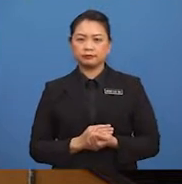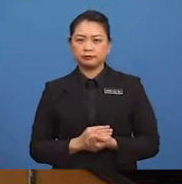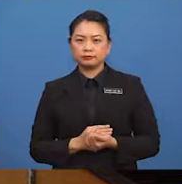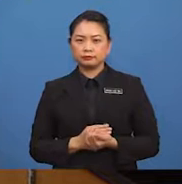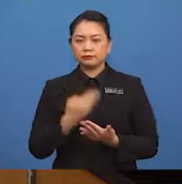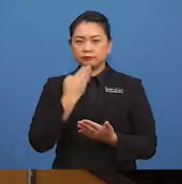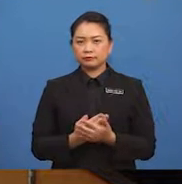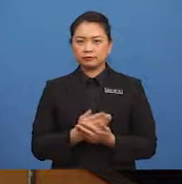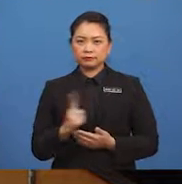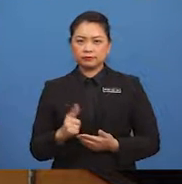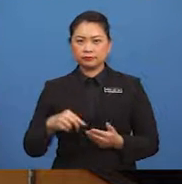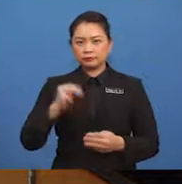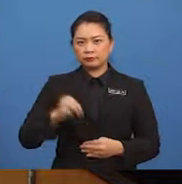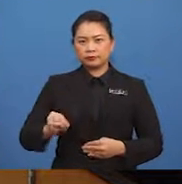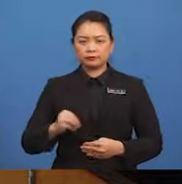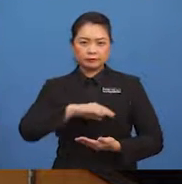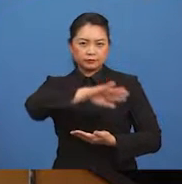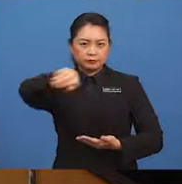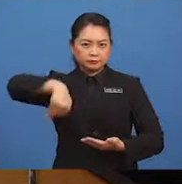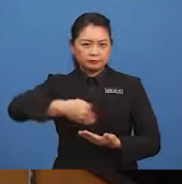Baiklah murid-murid sekalian.